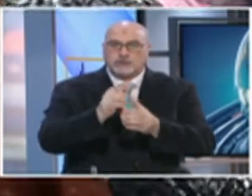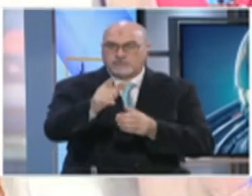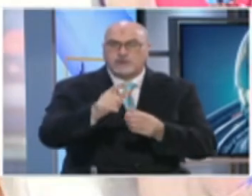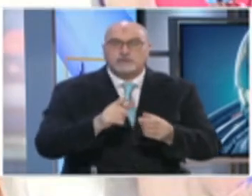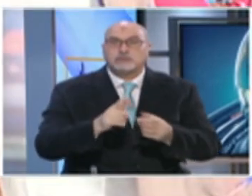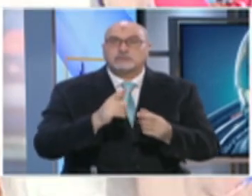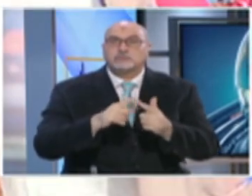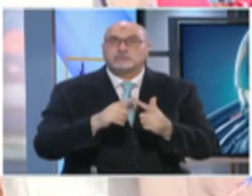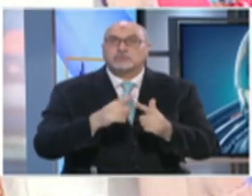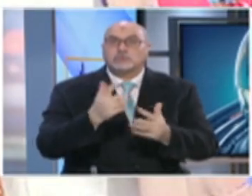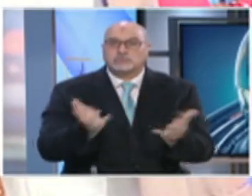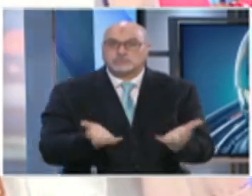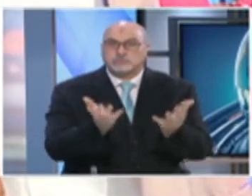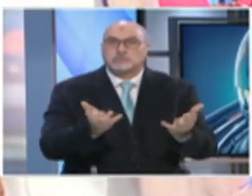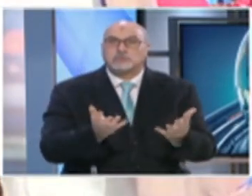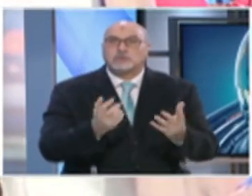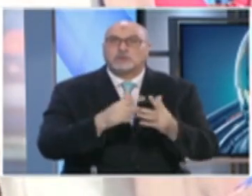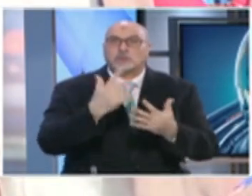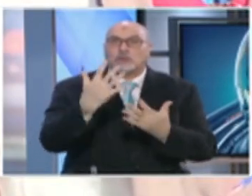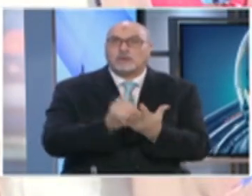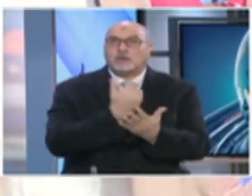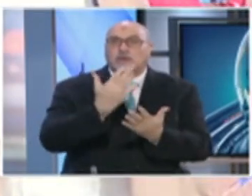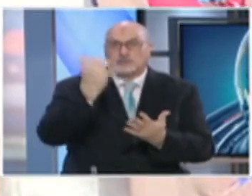هذا المطلب ونساندهم لتحقيقه.